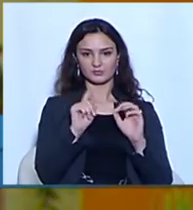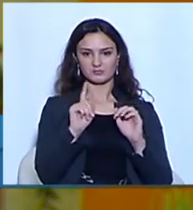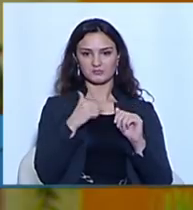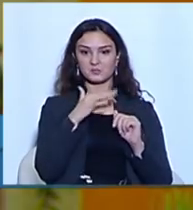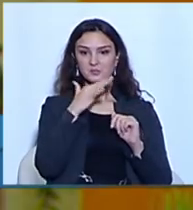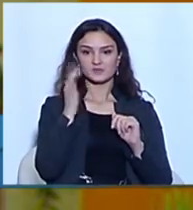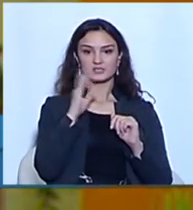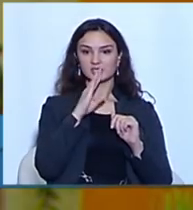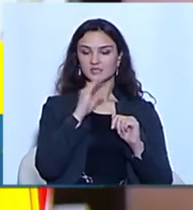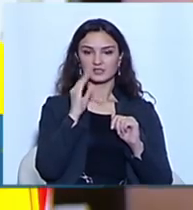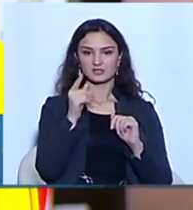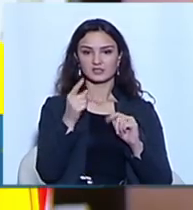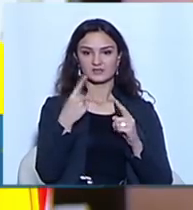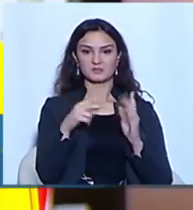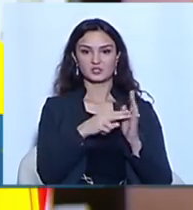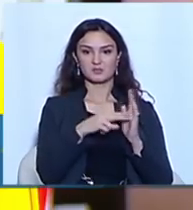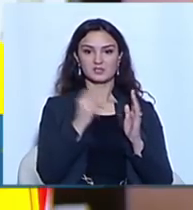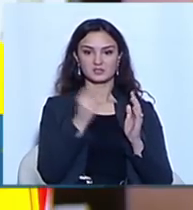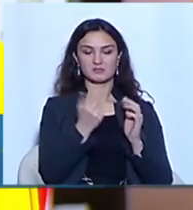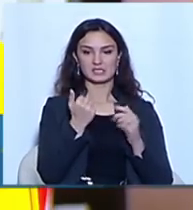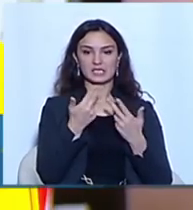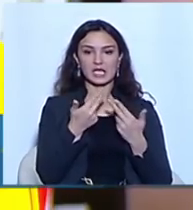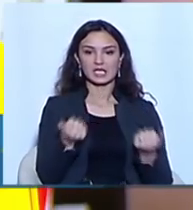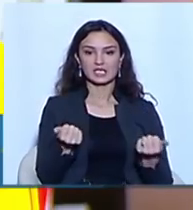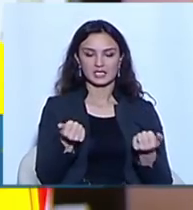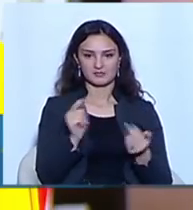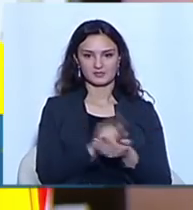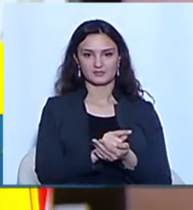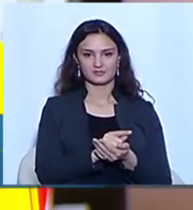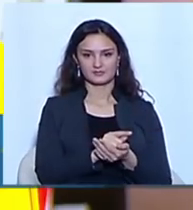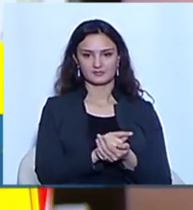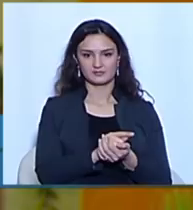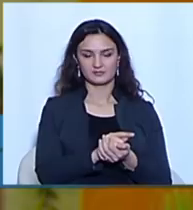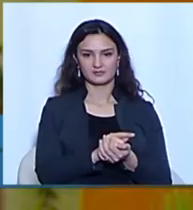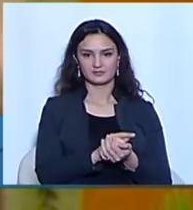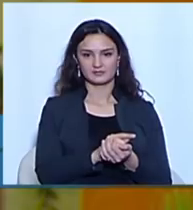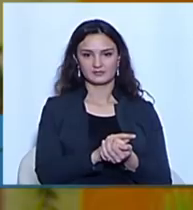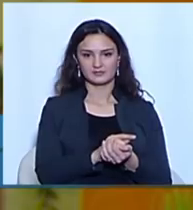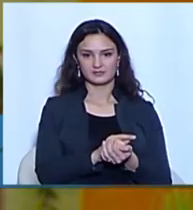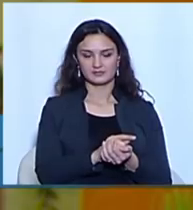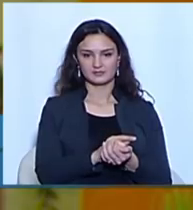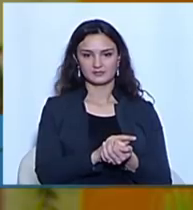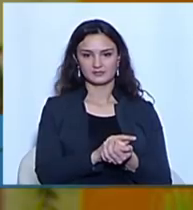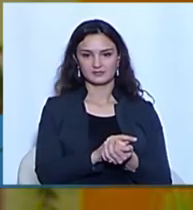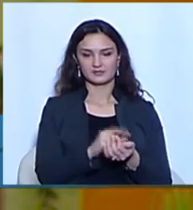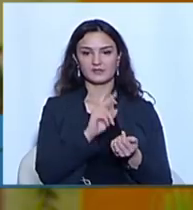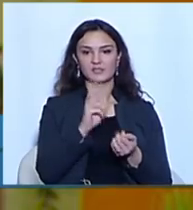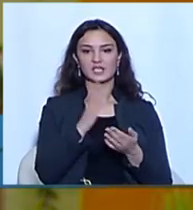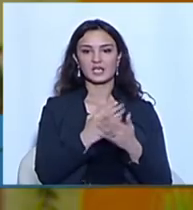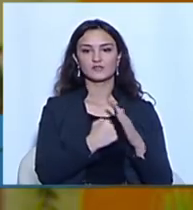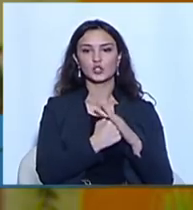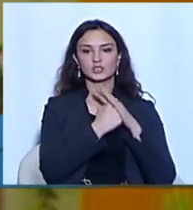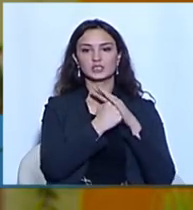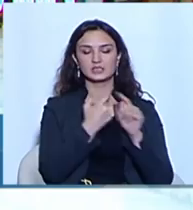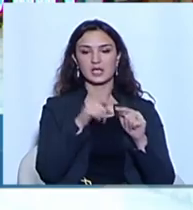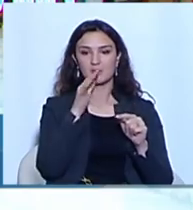მე ველოდები სხვების შეფასებას და მათ შორის აღიარებასაც. და აღიარებას. მშობლის მხრიდანაც და უკვე საზოგადოების მხრიდან. ჩვენთვის ვინ არის ავტორიტეტი